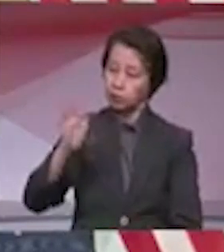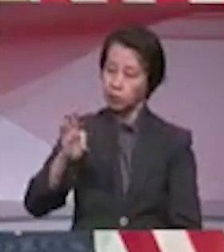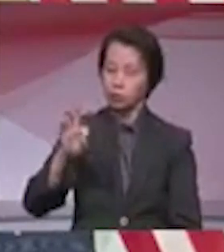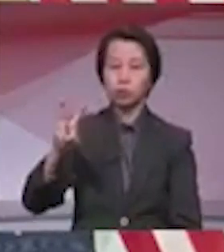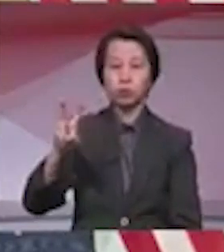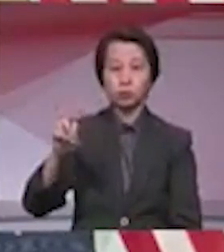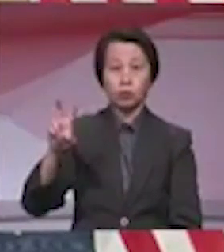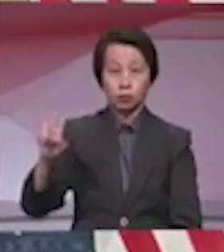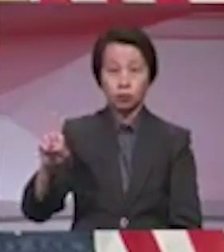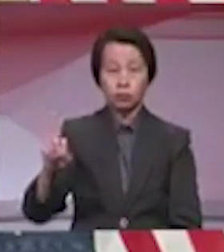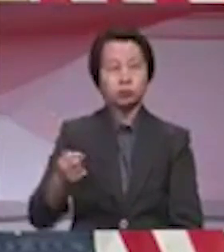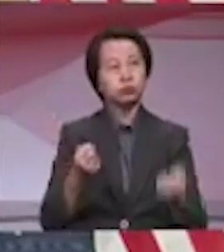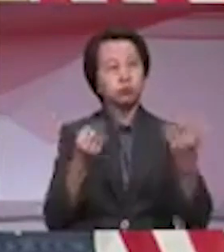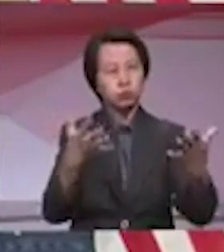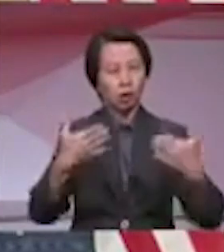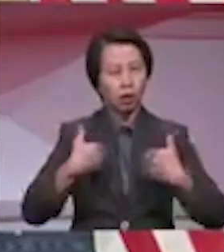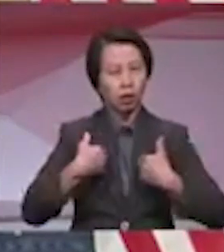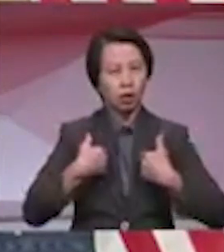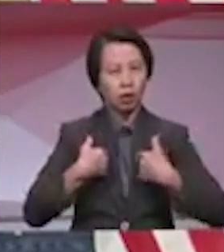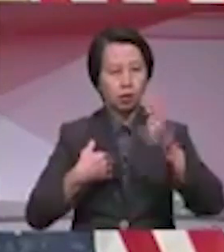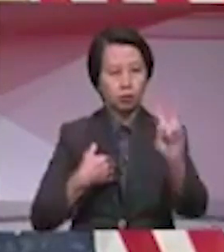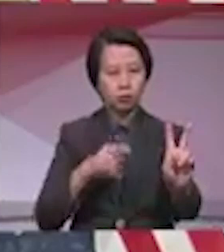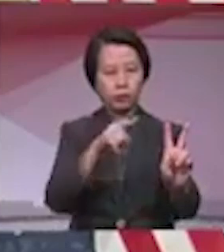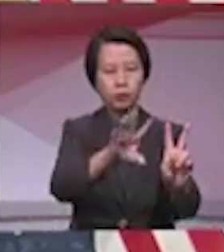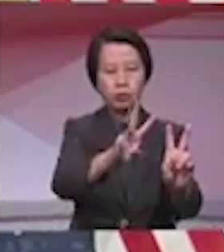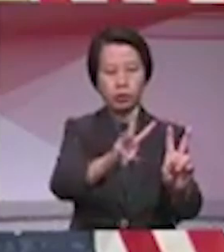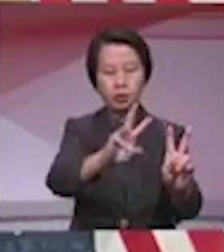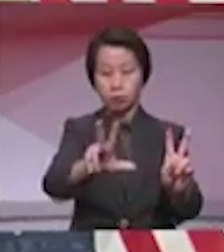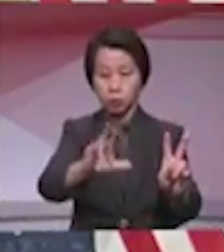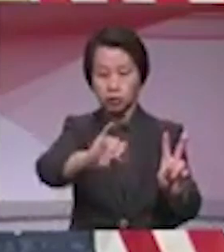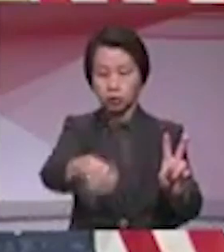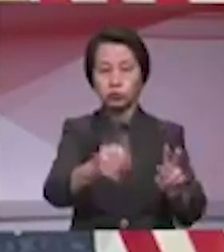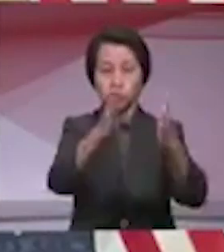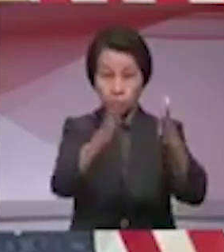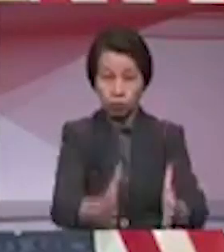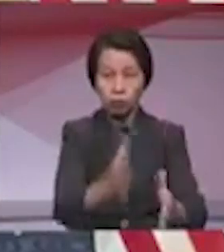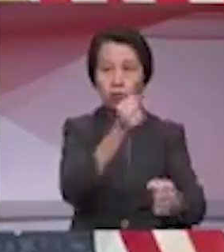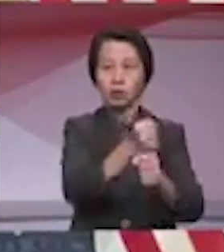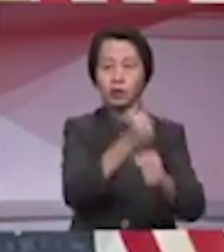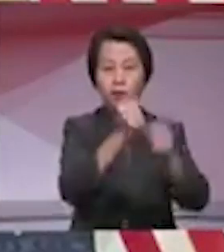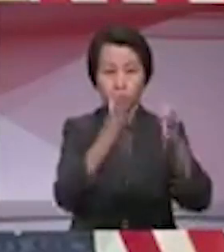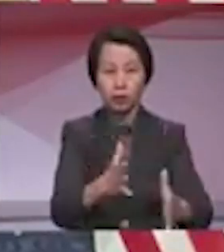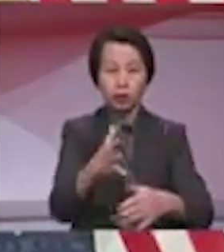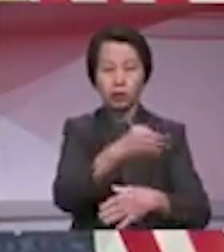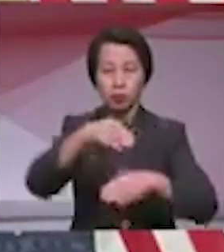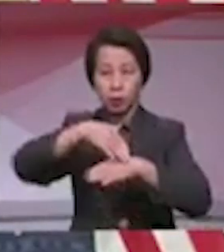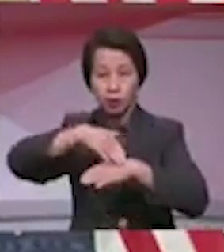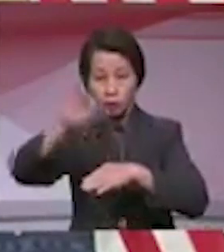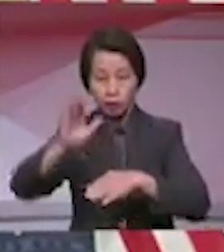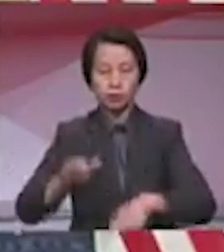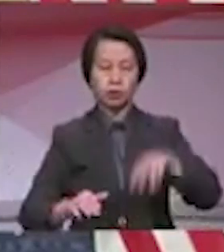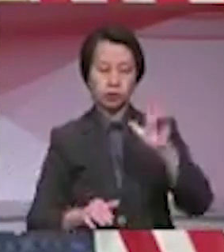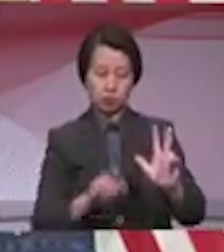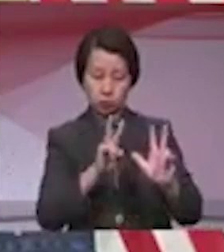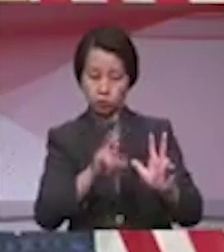11 September 2020, seramai 2.63 juta orang pekerja dan lebih daripada